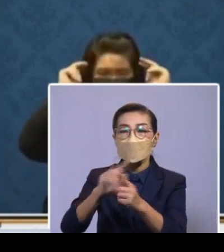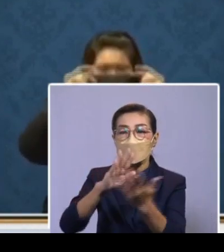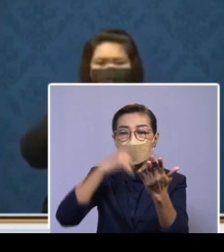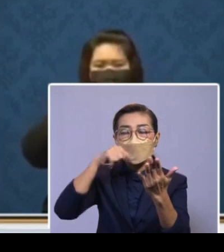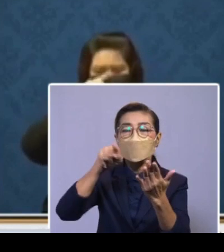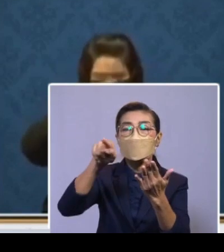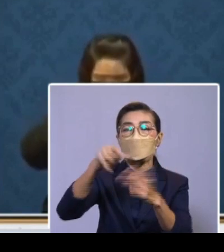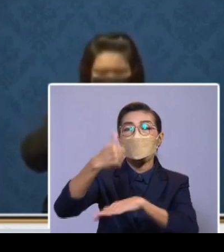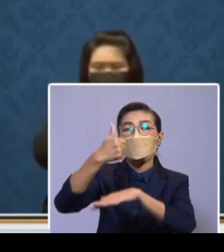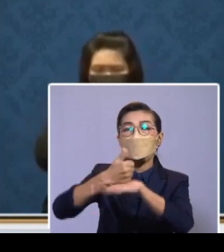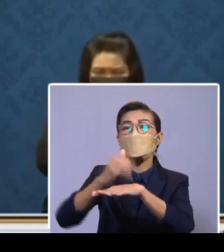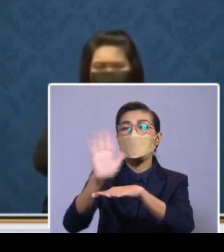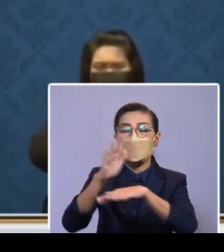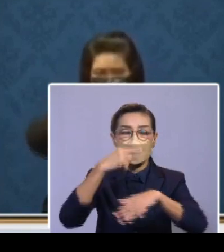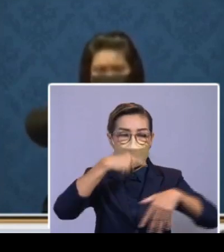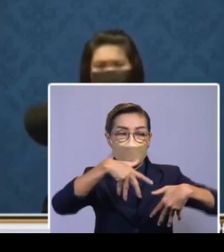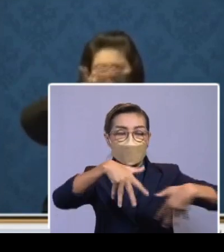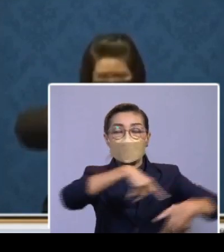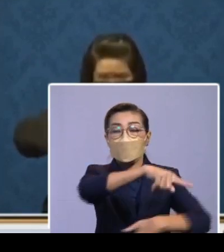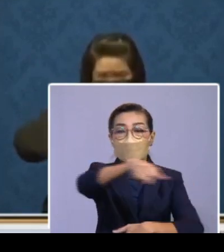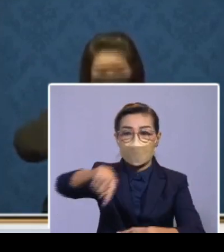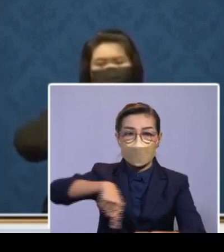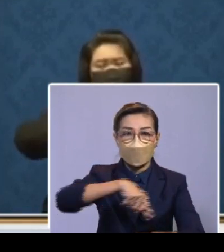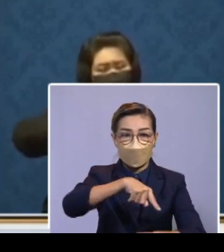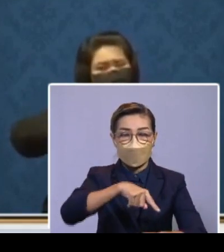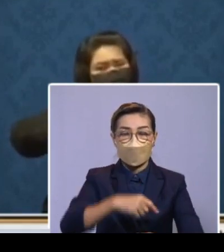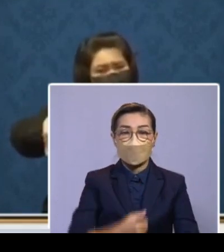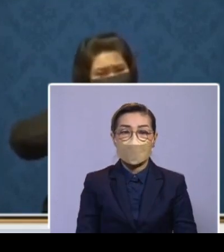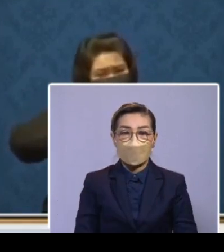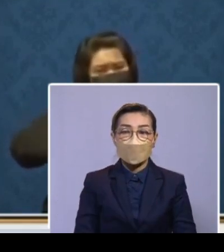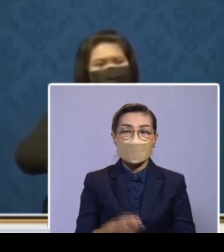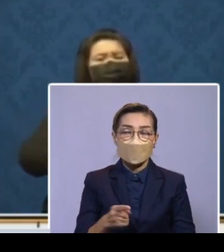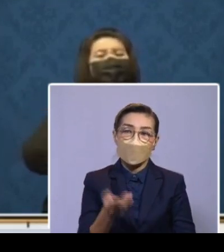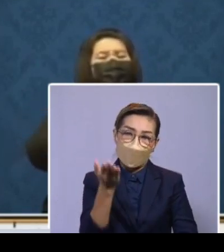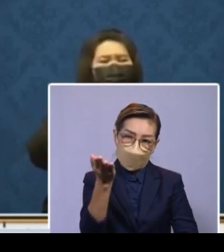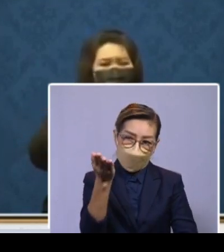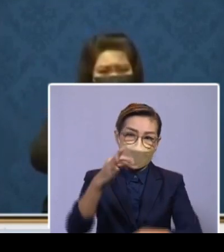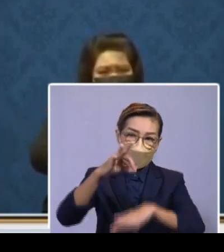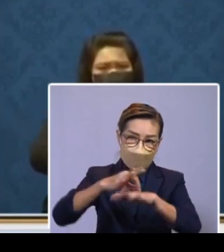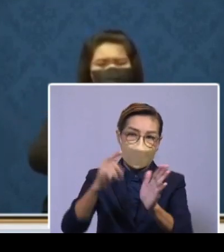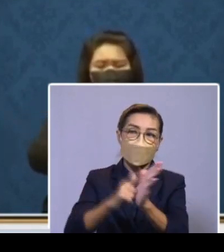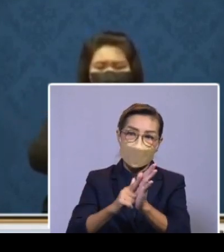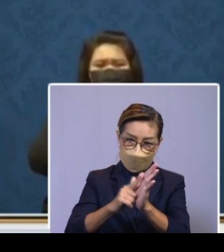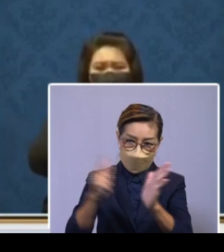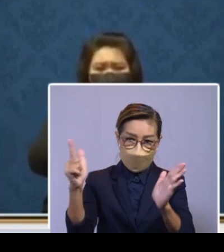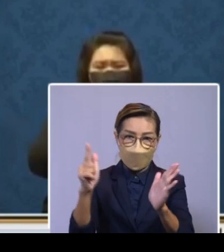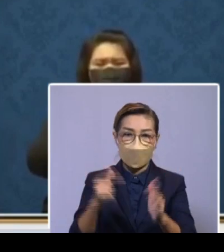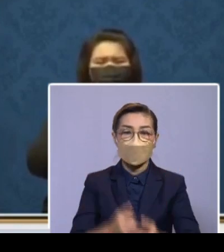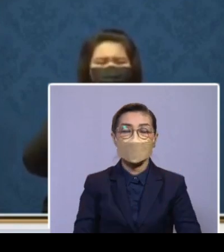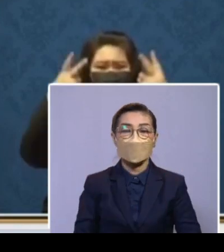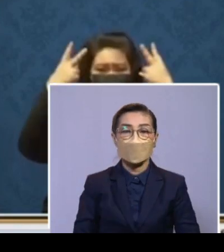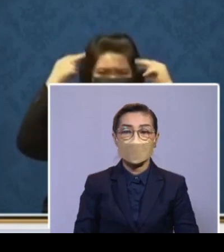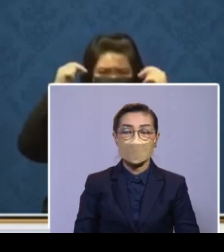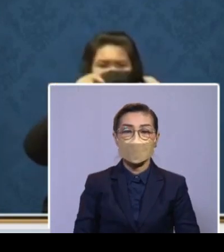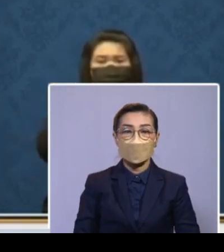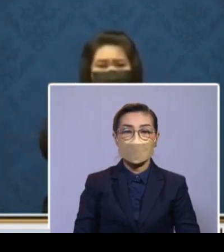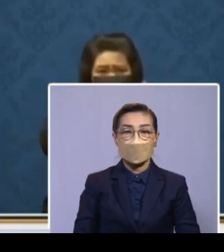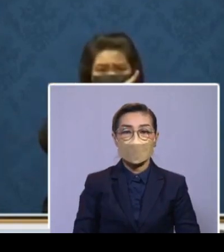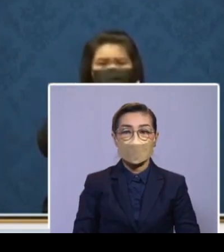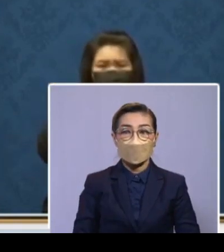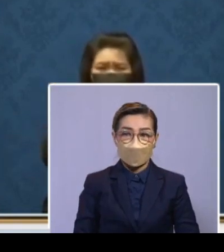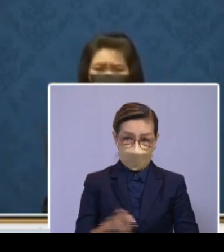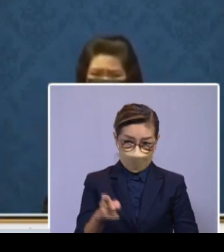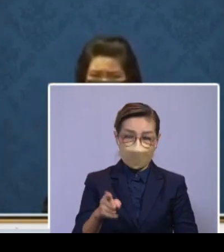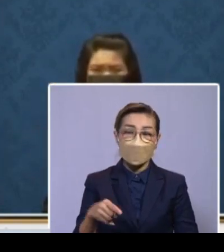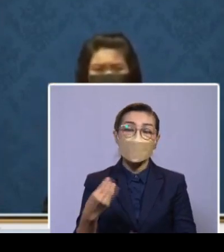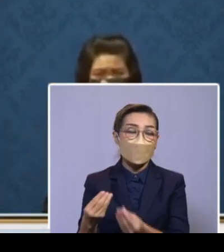ยประชาชนไทยให้ท่านลาออกจากตำแหน่งนายกรัฐมนตรีท่านปลดปล่